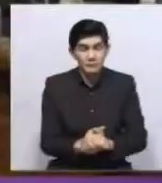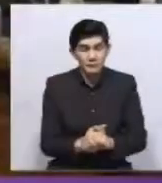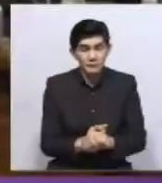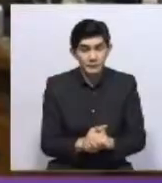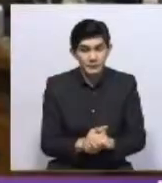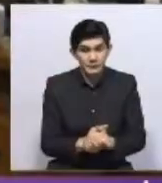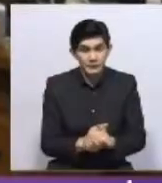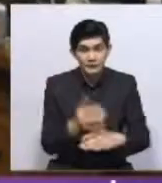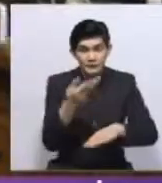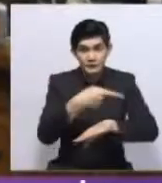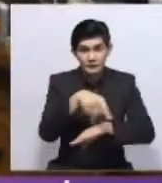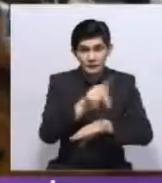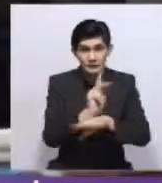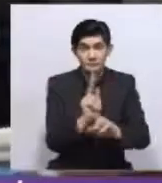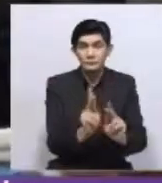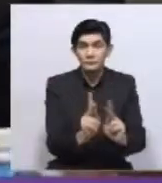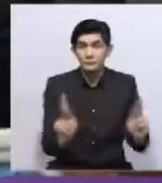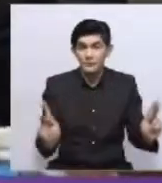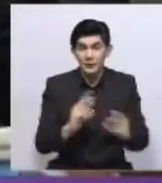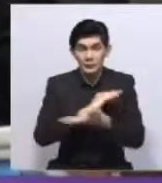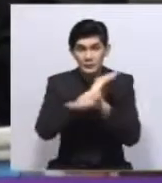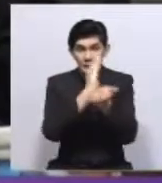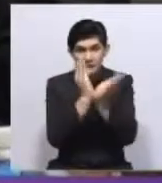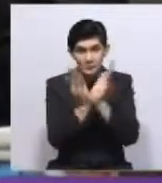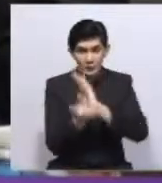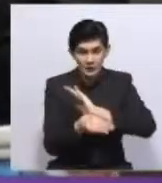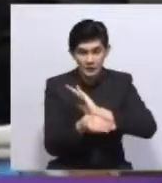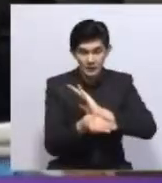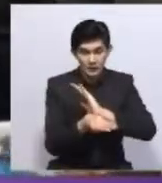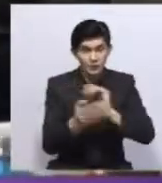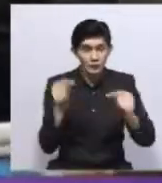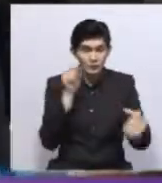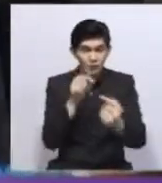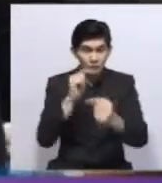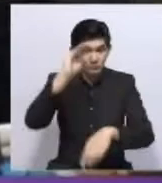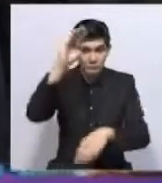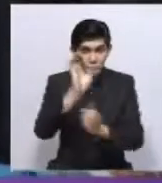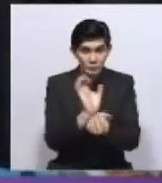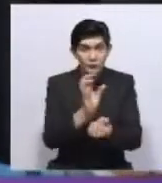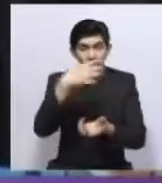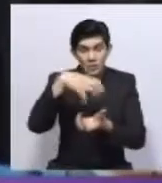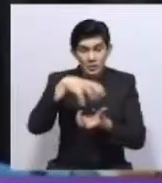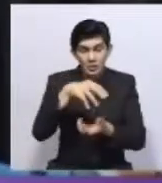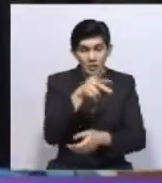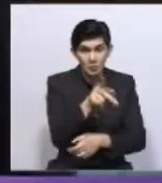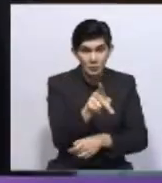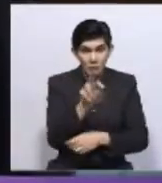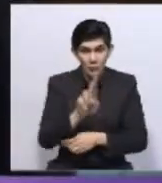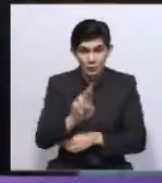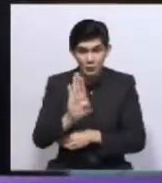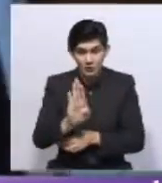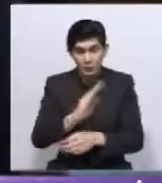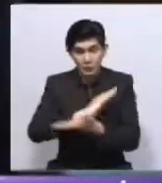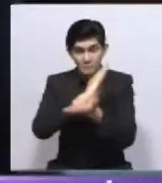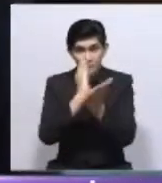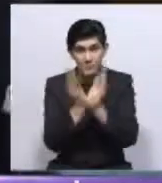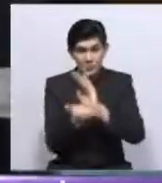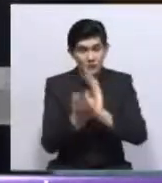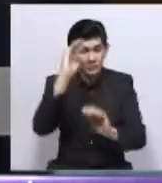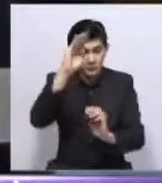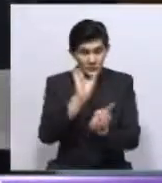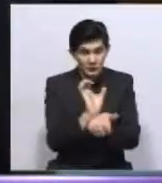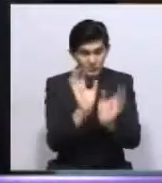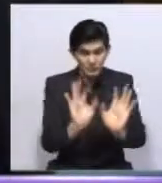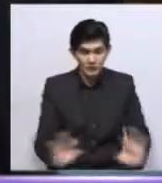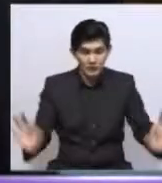พลเอกบุญสร้างเนียมประดิษฐ์ประธานคณะกรรมการปฏิรูปประเทศด้านตำรวจเปิดเผยว่าร่างพระราชบัญญัติการปฏิรูปตำรวจ